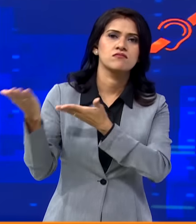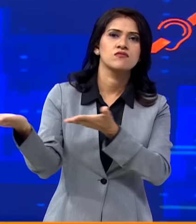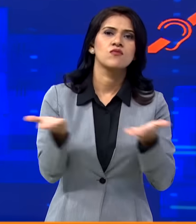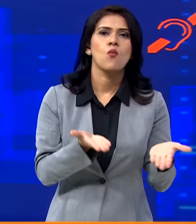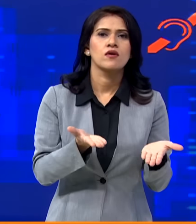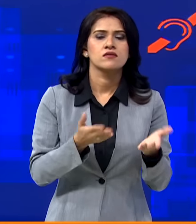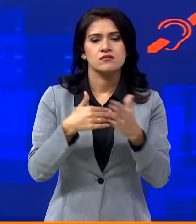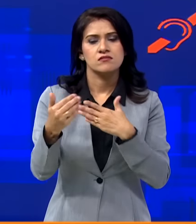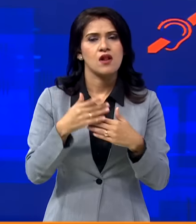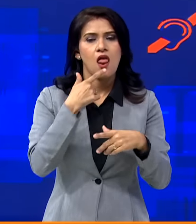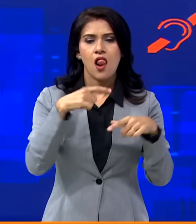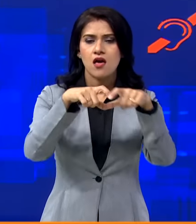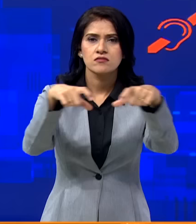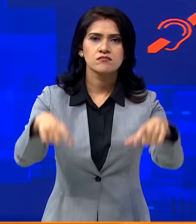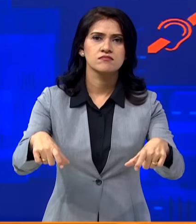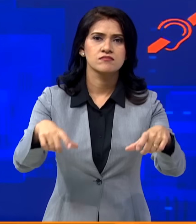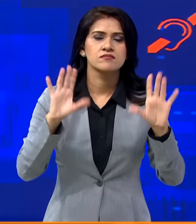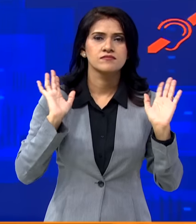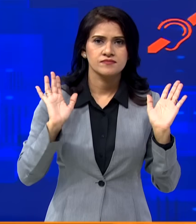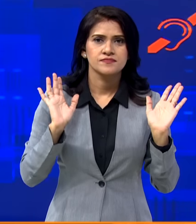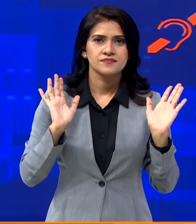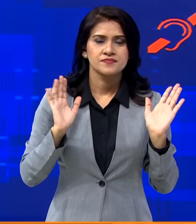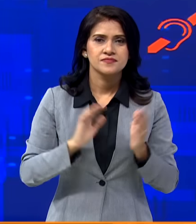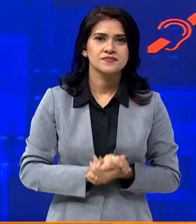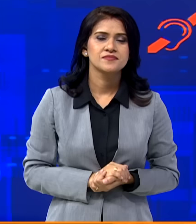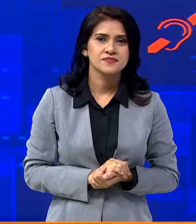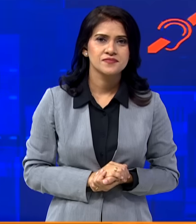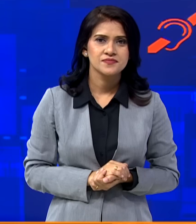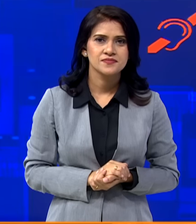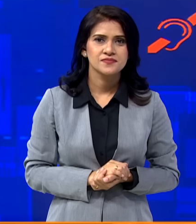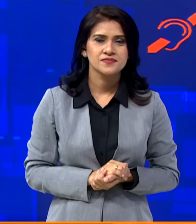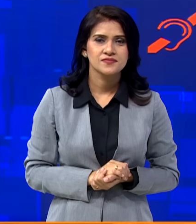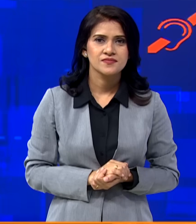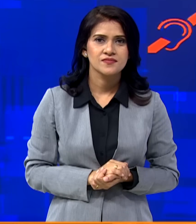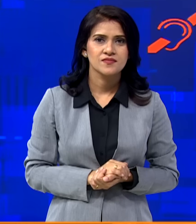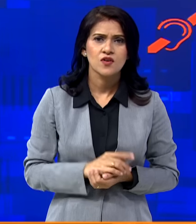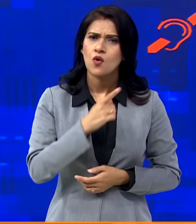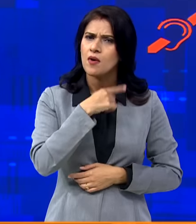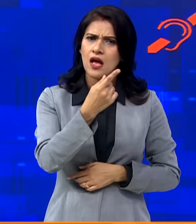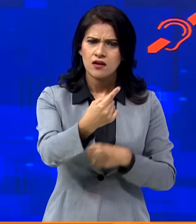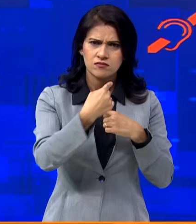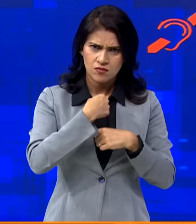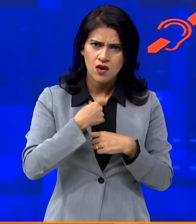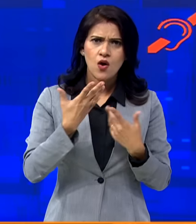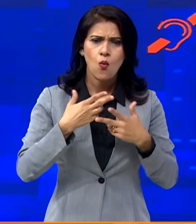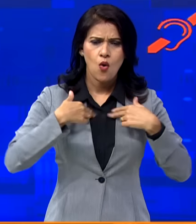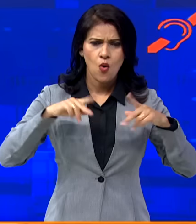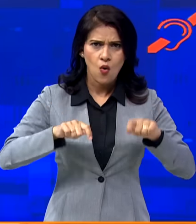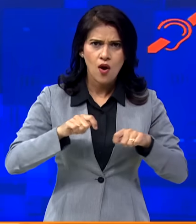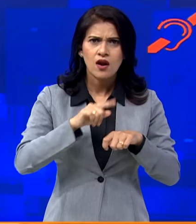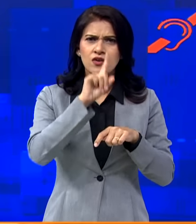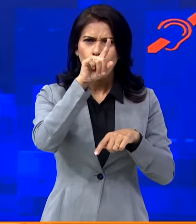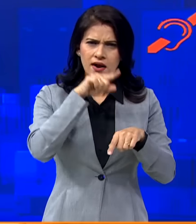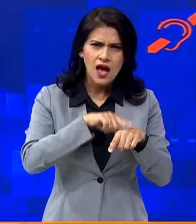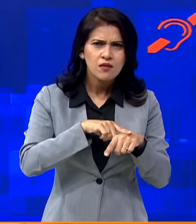जा और मैं यह बात आप मुझ पर एक बार नहीं 100 बार मुकदमा चलाए मुझे